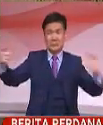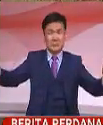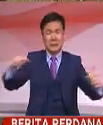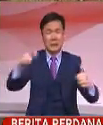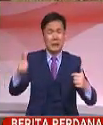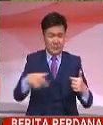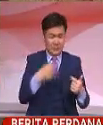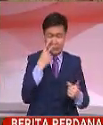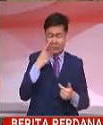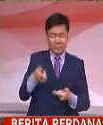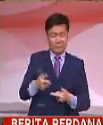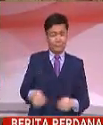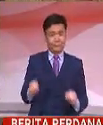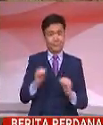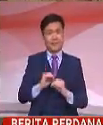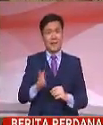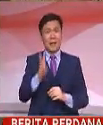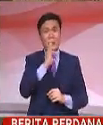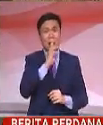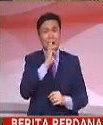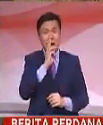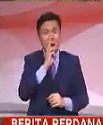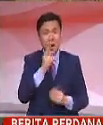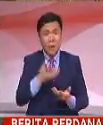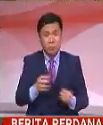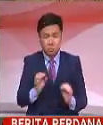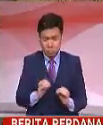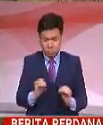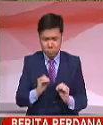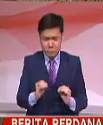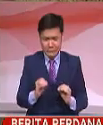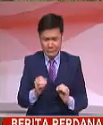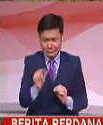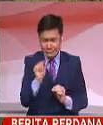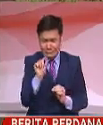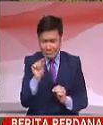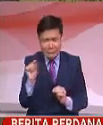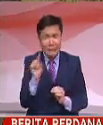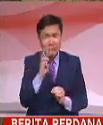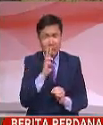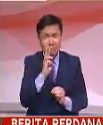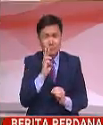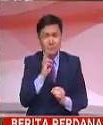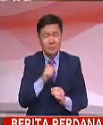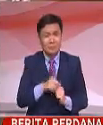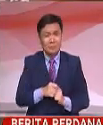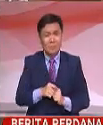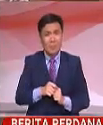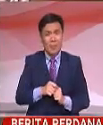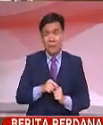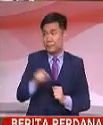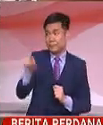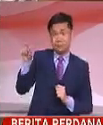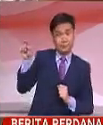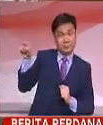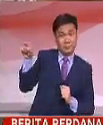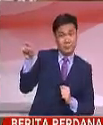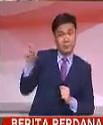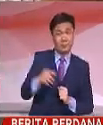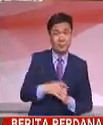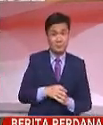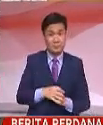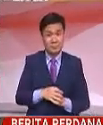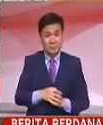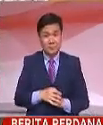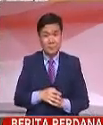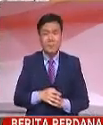ada air gini kak? Ha, sebenarnya dia masuk kalau ada air tu, payah sikit. Lepas tu masalah loket kita tu. Loket kita tu baru